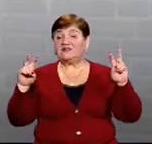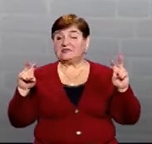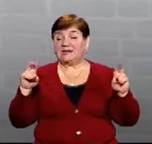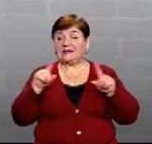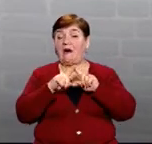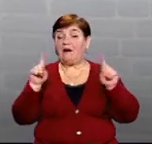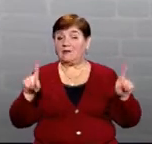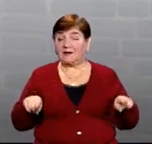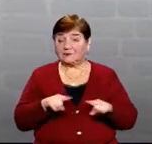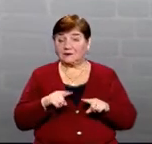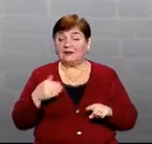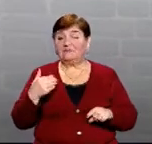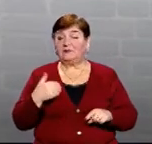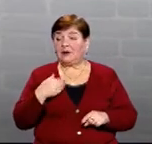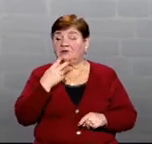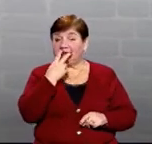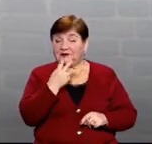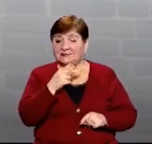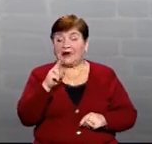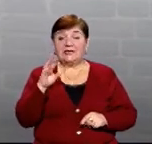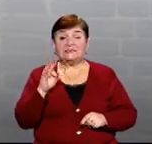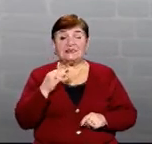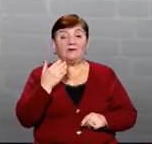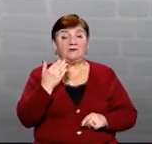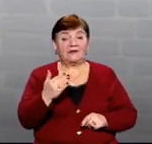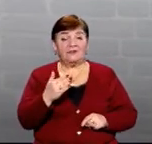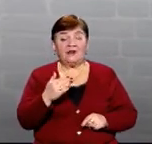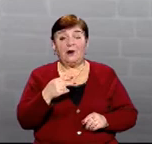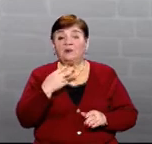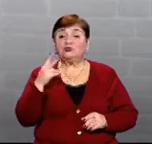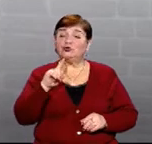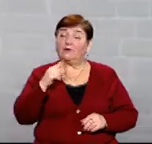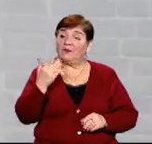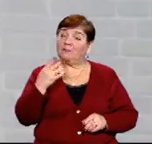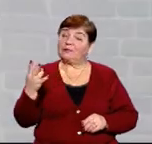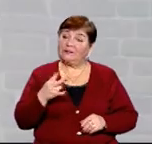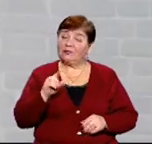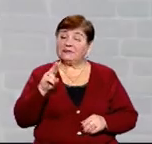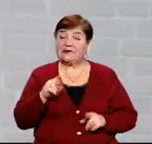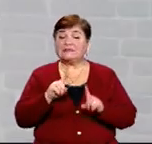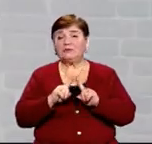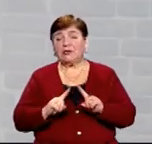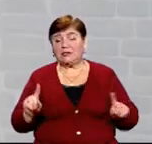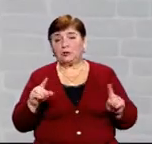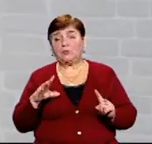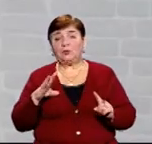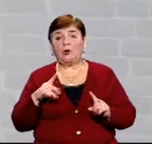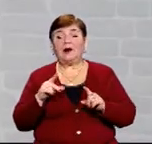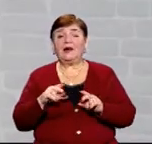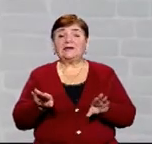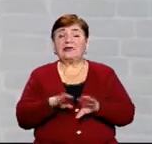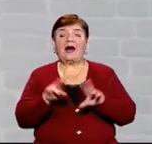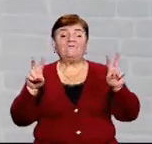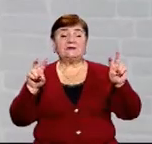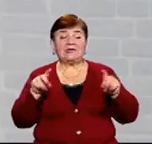приходите кудись, вам дають зразу візитну картку, кажуть, от дивіться, це от вам на згадку, якщо вам щось потрібно, і так далі. Це своєрідно була візитна картка того